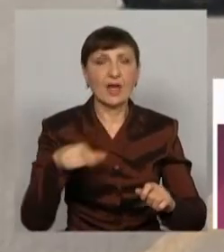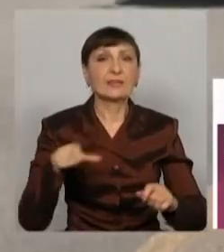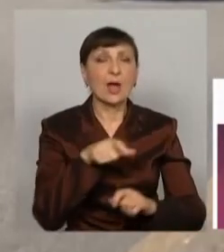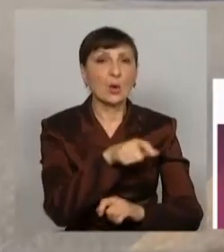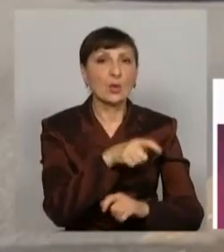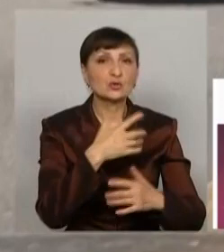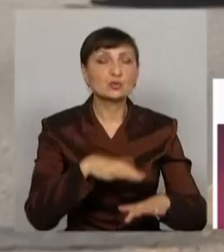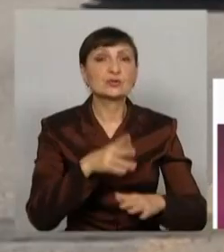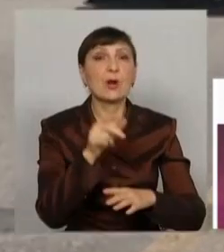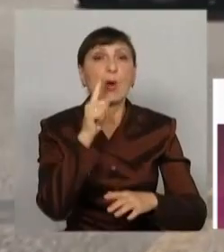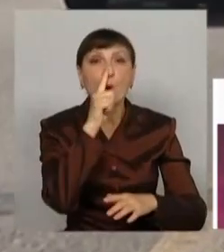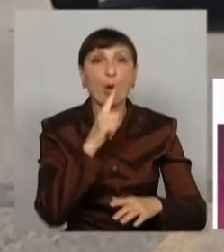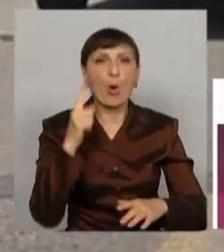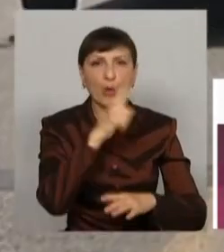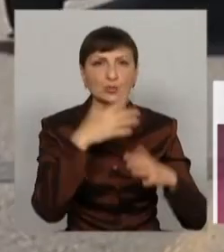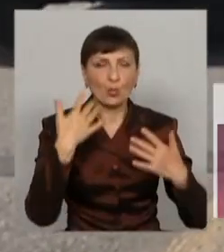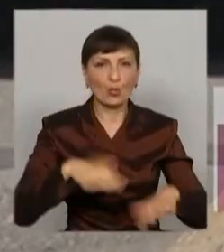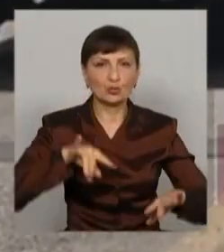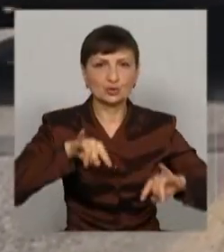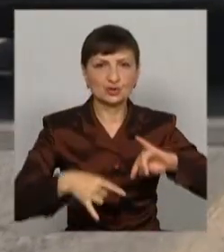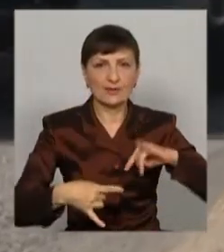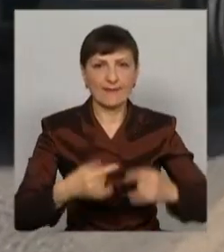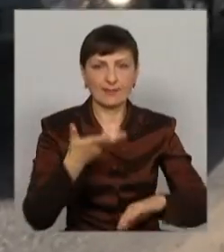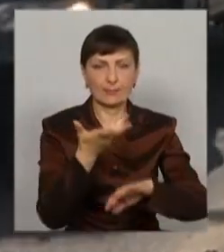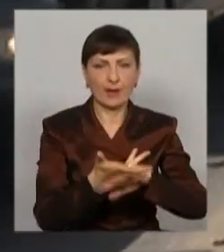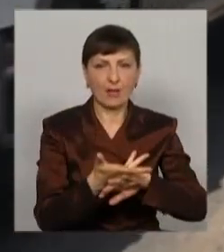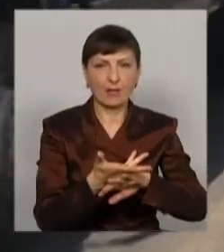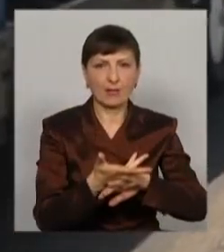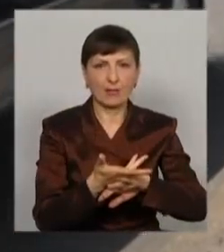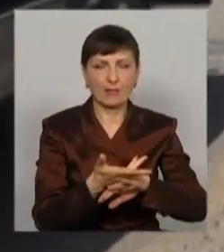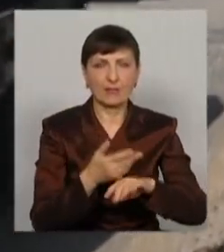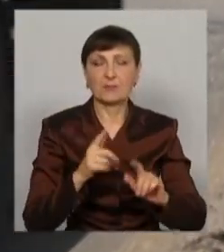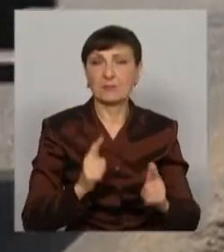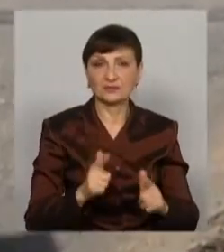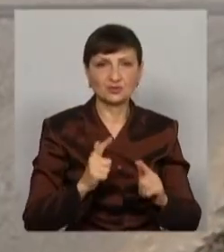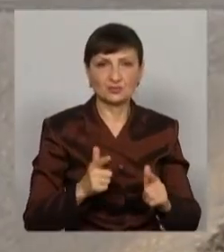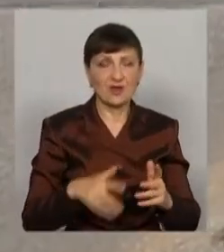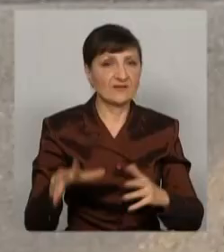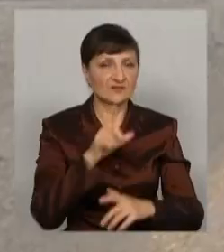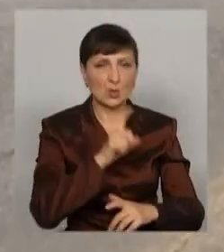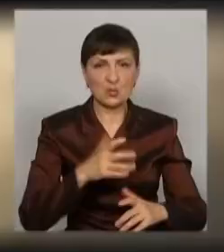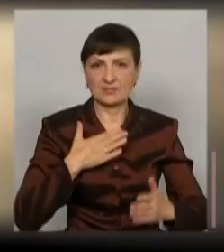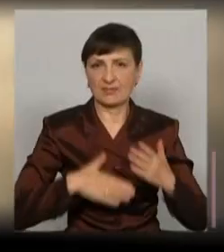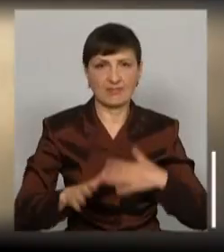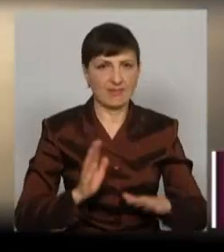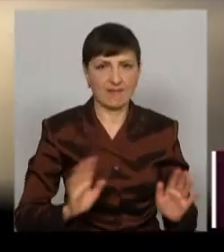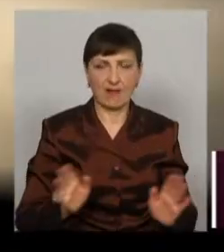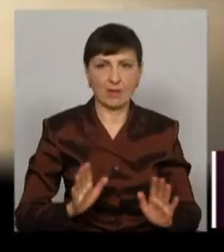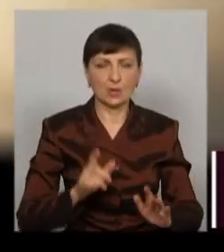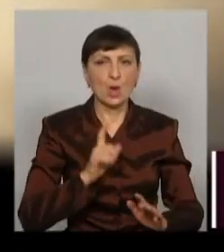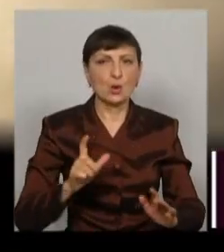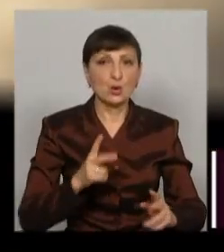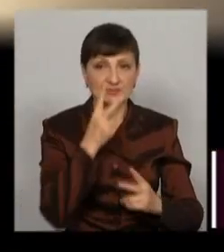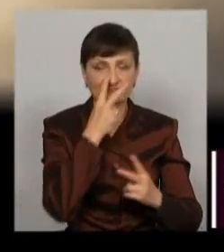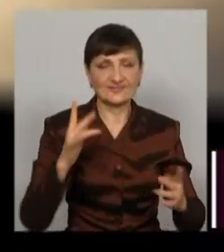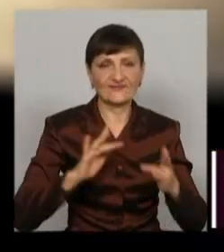полотно отслужить и года, как на нем уже образовались дефекты, что, мягко говоря, не радует водителей. Водители активно